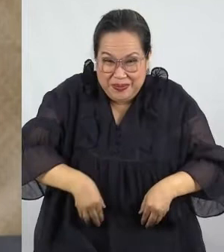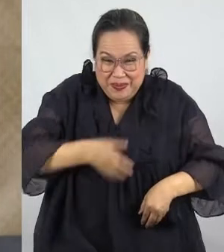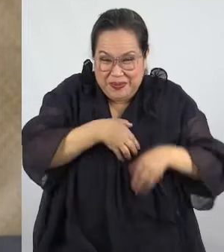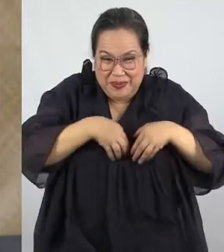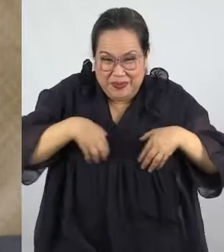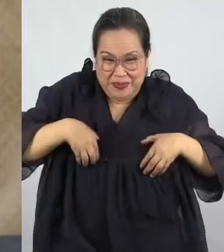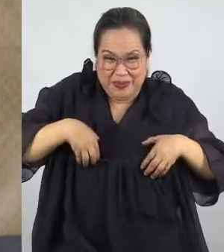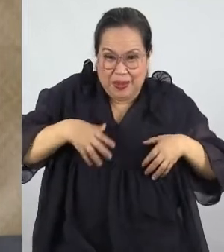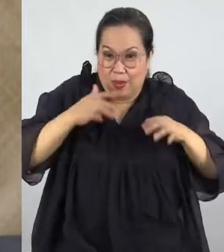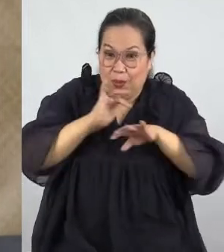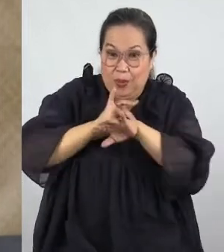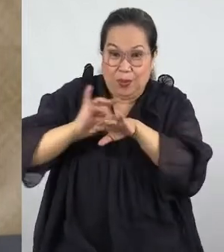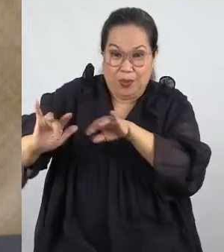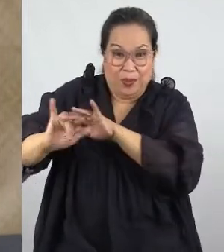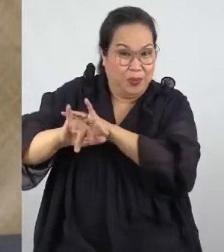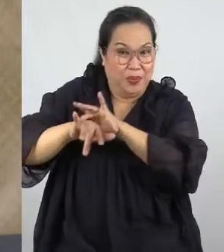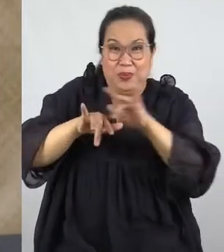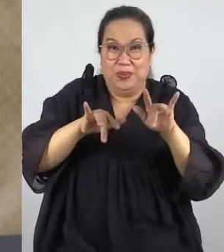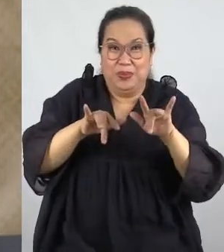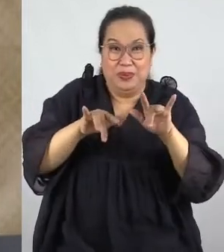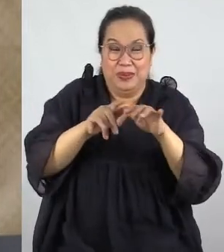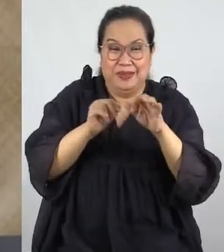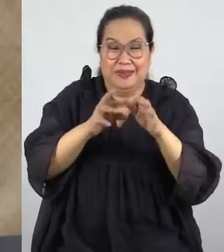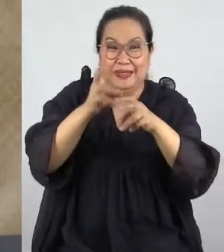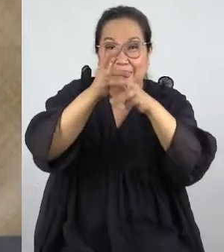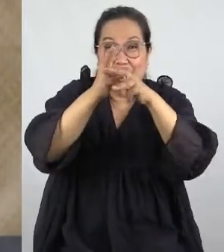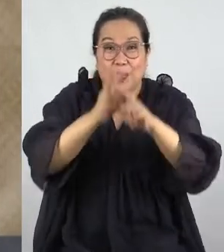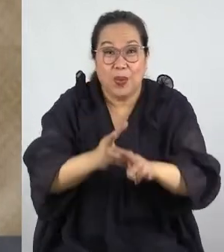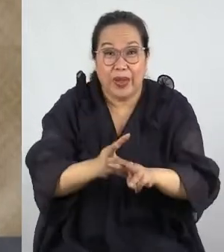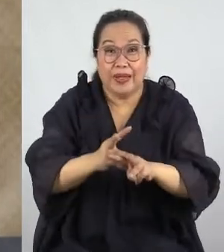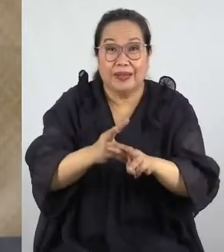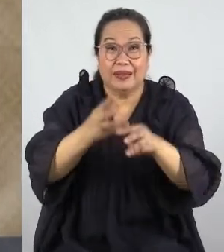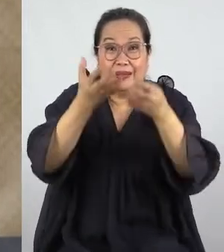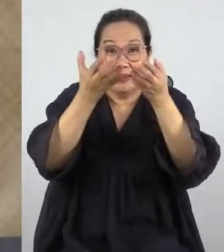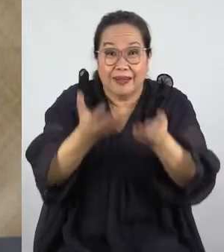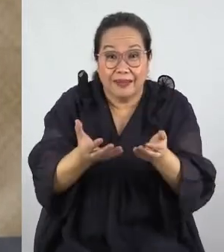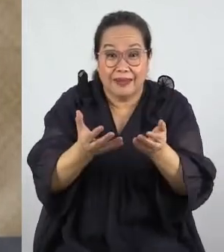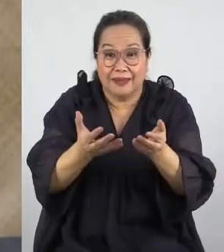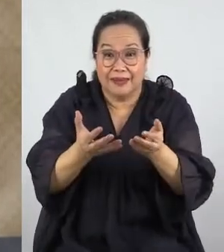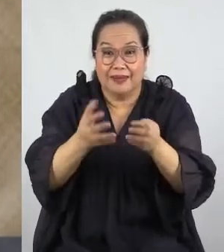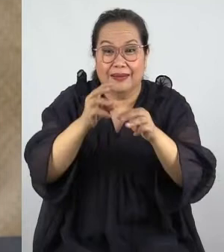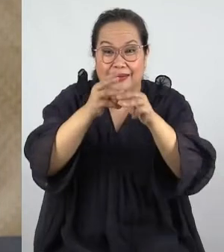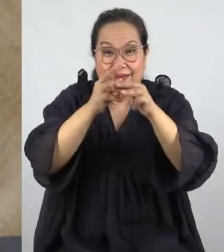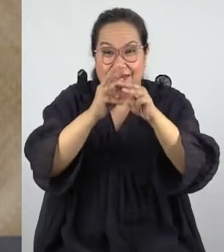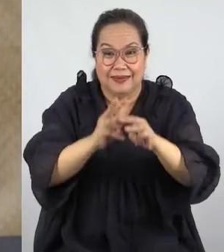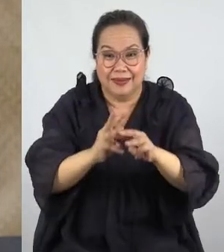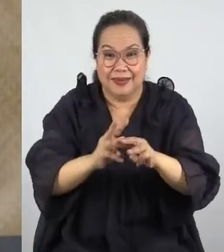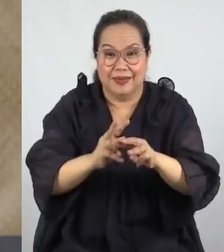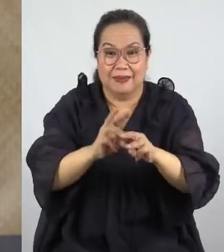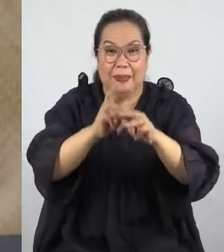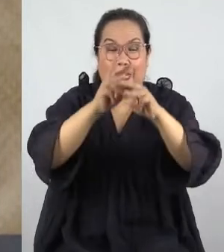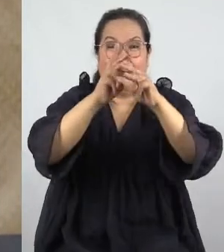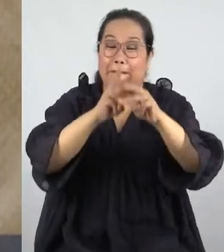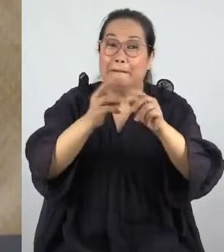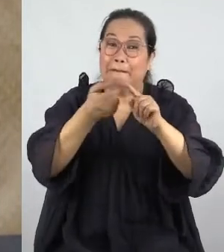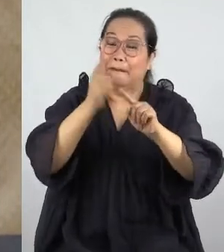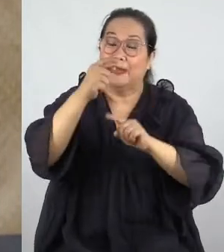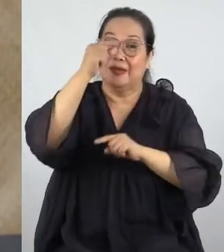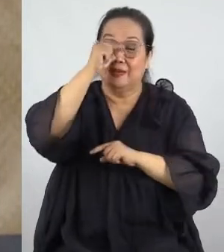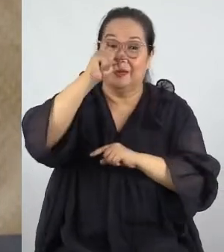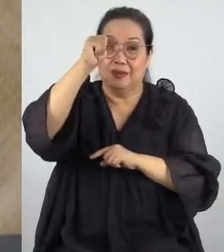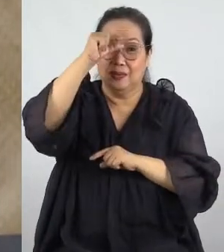pangangatawan. Yung salitang weight, dito po, ay nagmumula sa Griegong